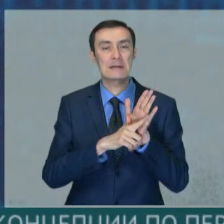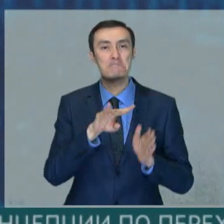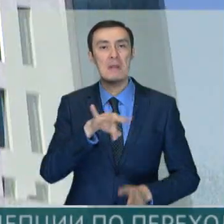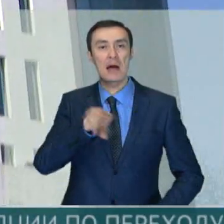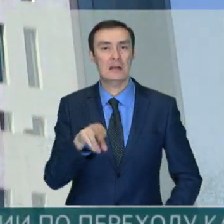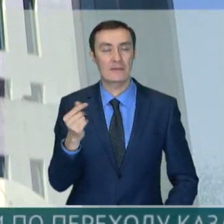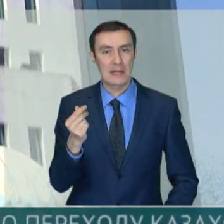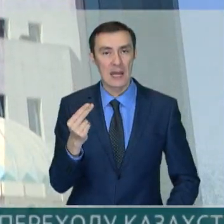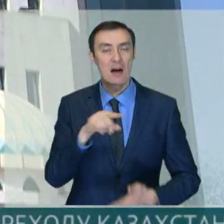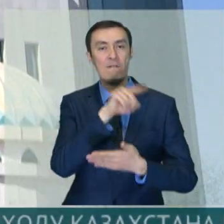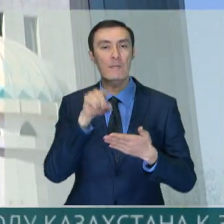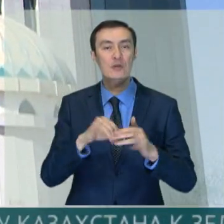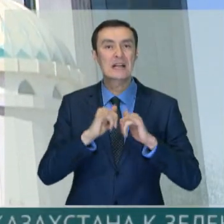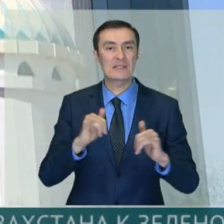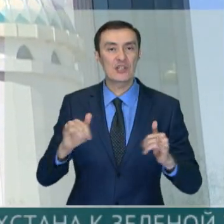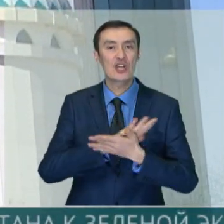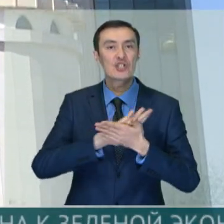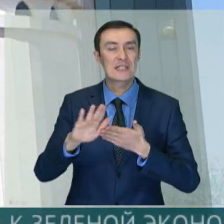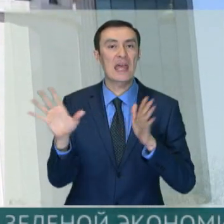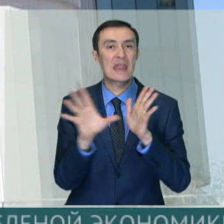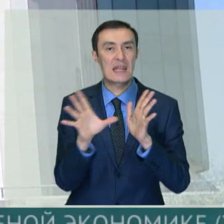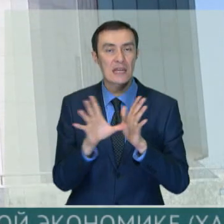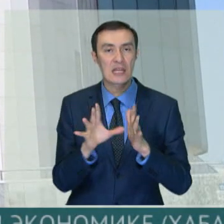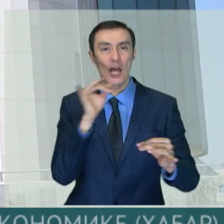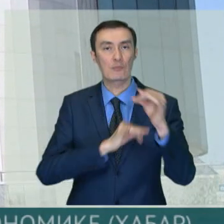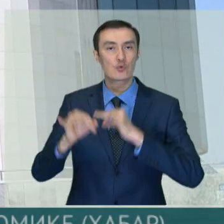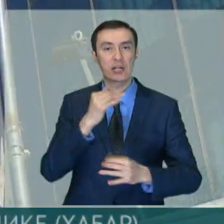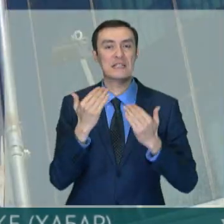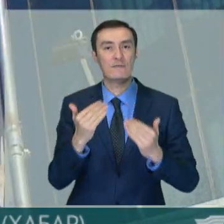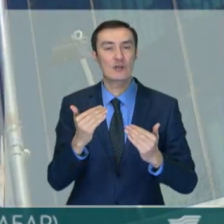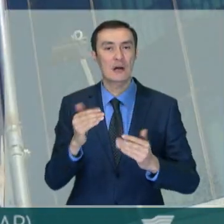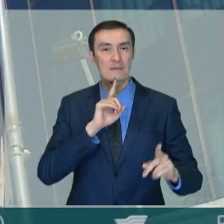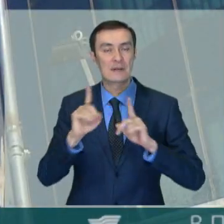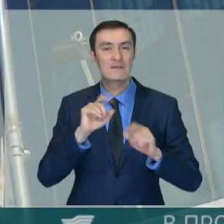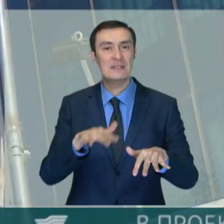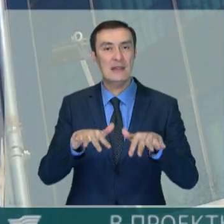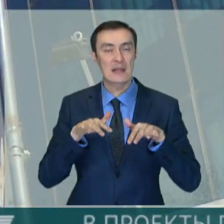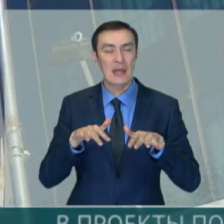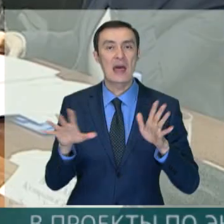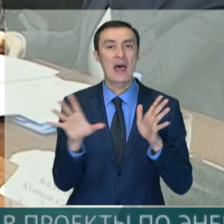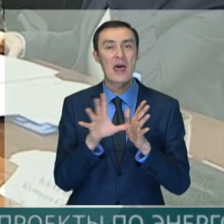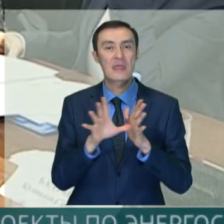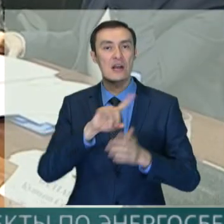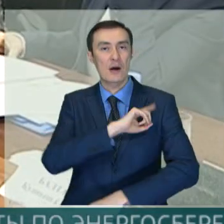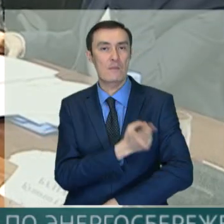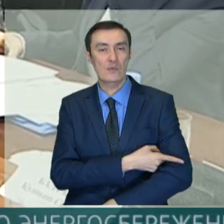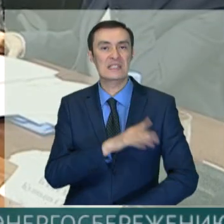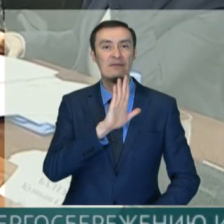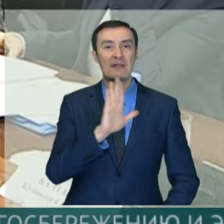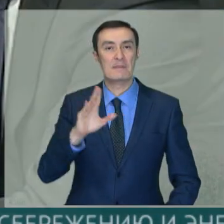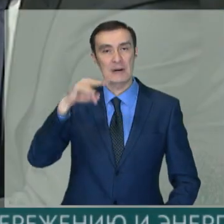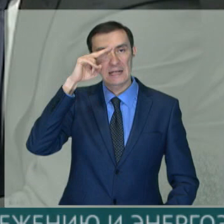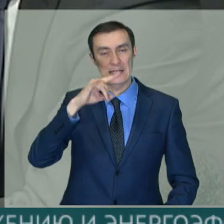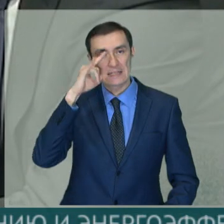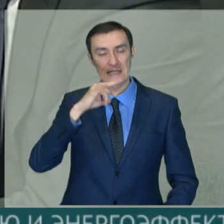тенге. Вопросы развития зеленой экономики обсудили сегодня на правчасе в Сенате. Энергоемкость ВВП Казахстана по